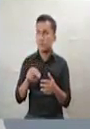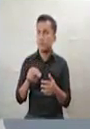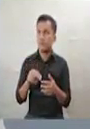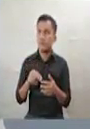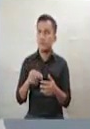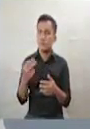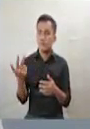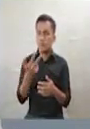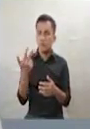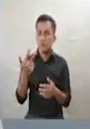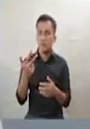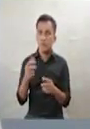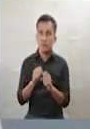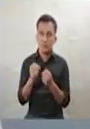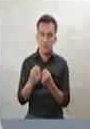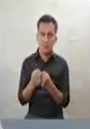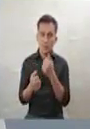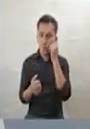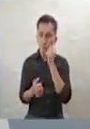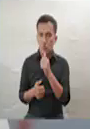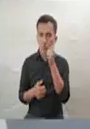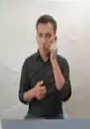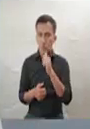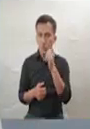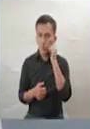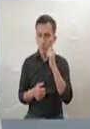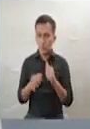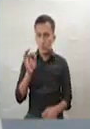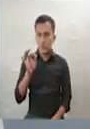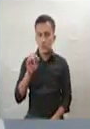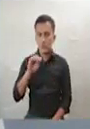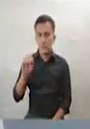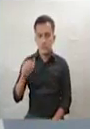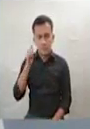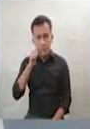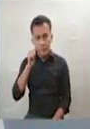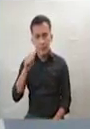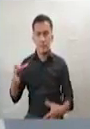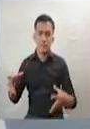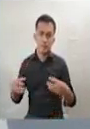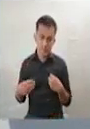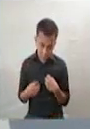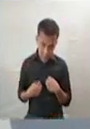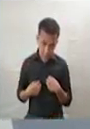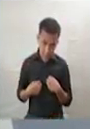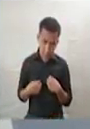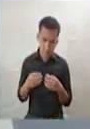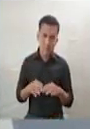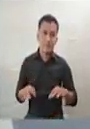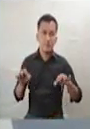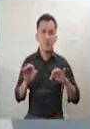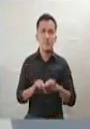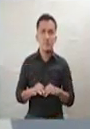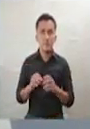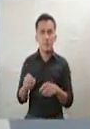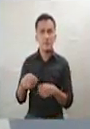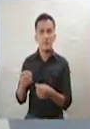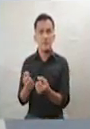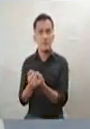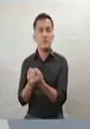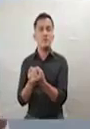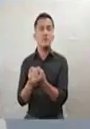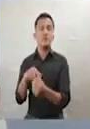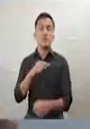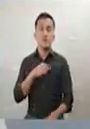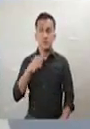sektor na ito ay kadalasan, halos 90% kababaihan po ang sumasalo. At napakahalaga po na bigyan suporta po ng ating